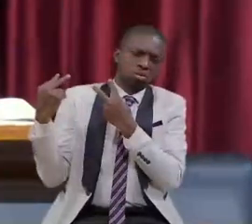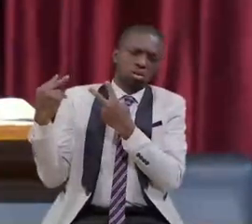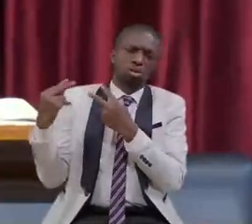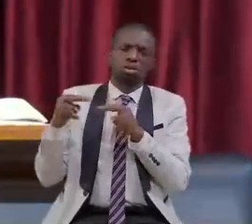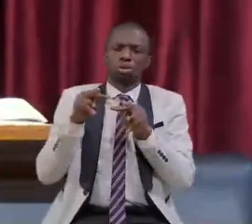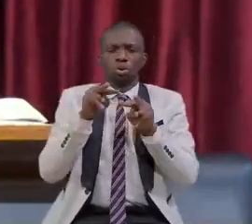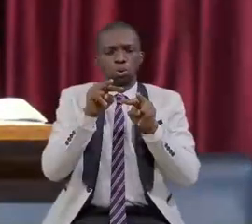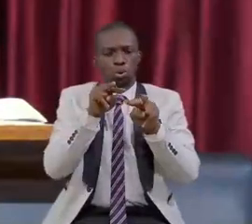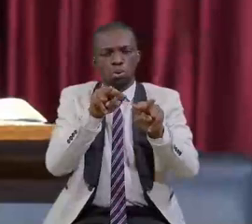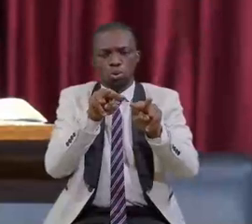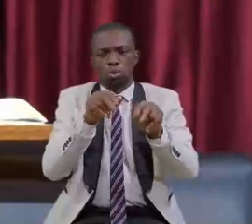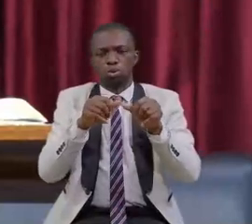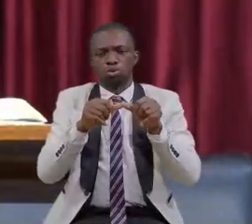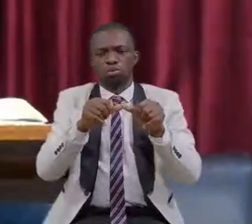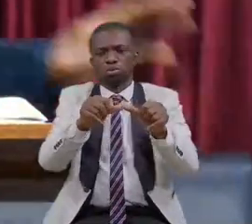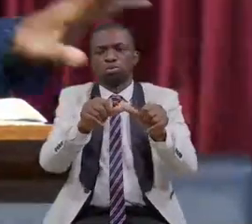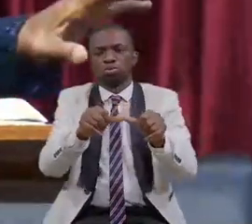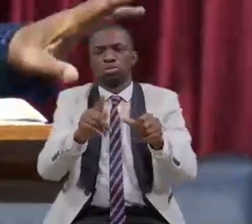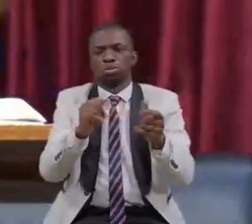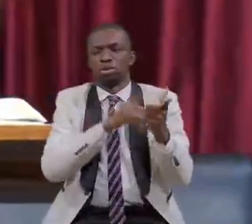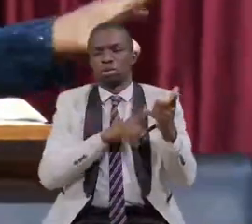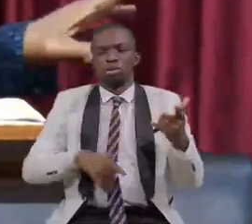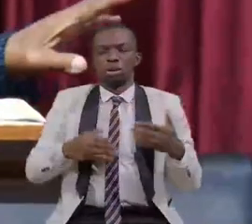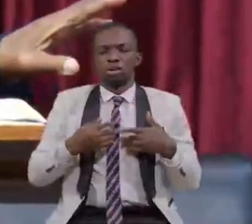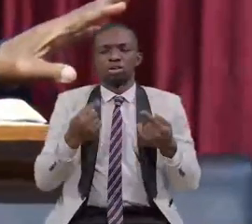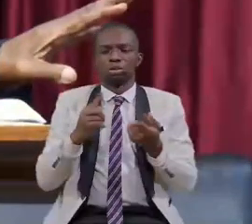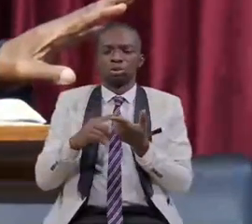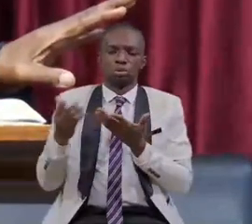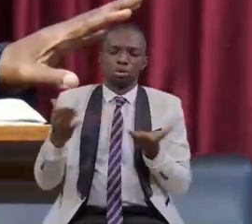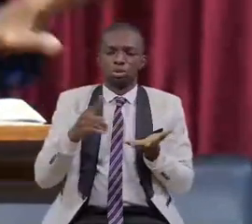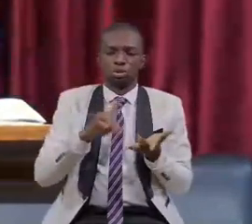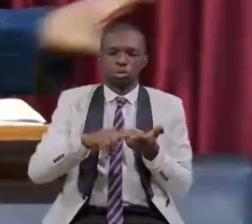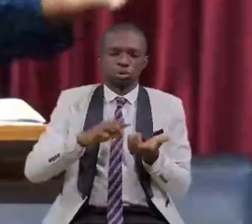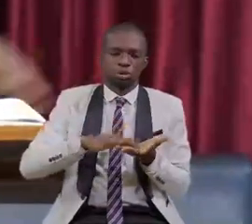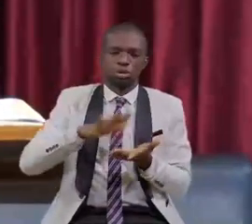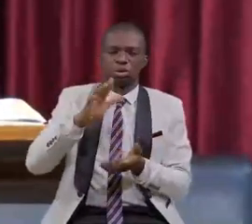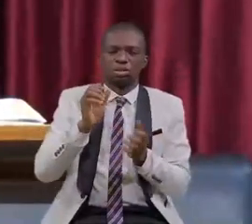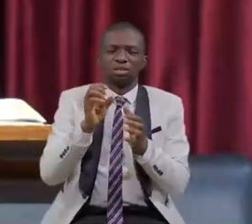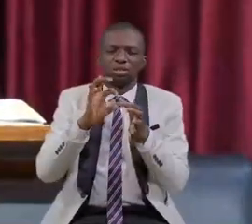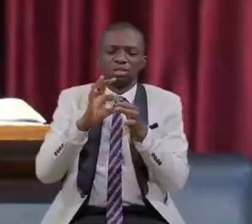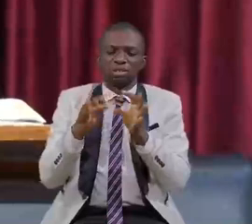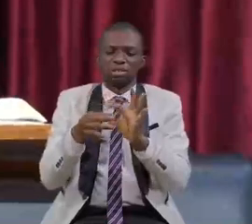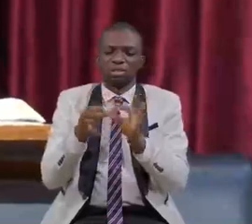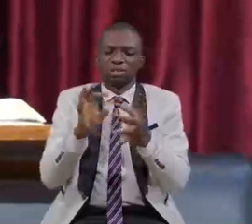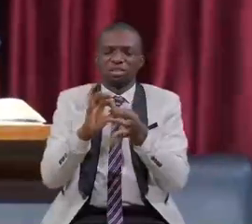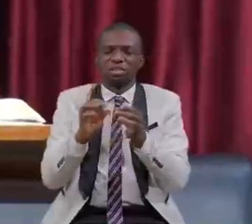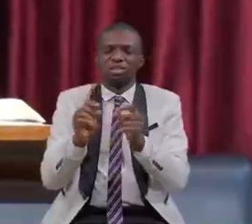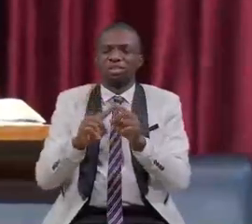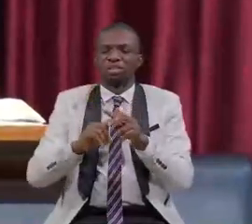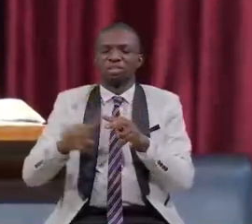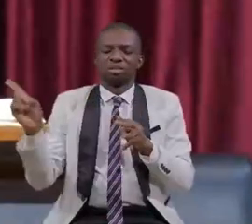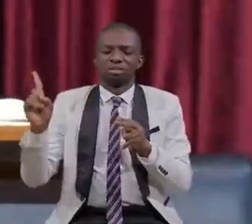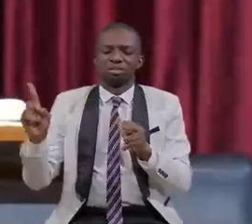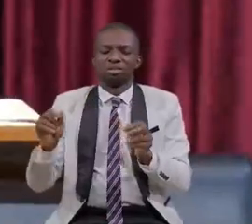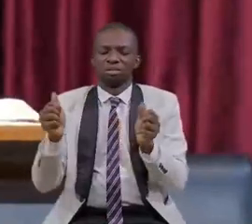Le Seigneur est venu vous amener à la gloire. L'opprobre ôté, la condamnation ôtée,